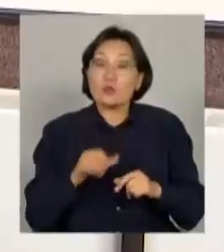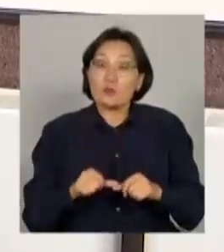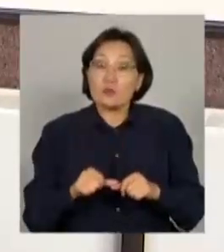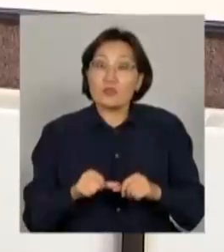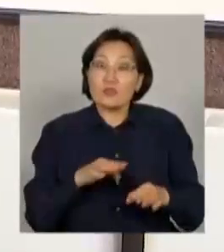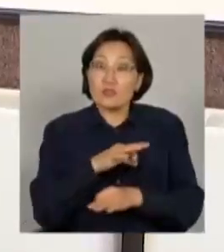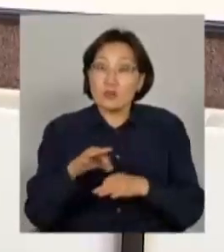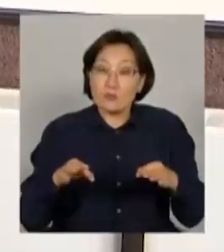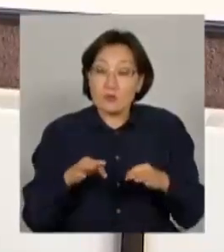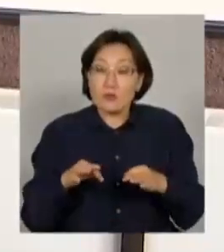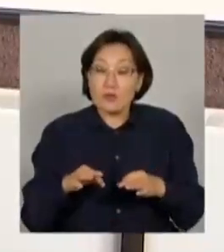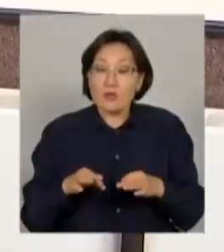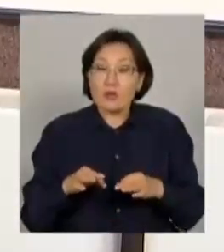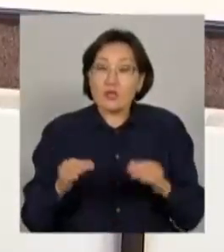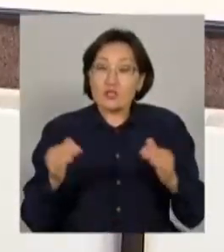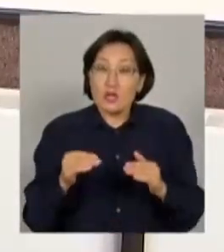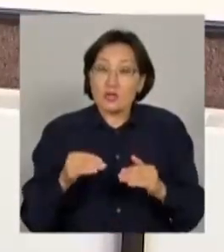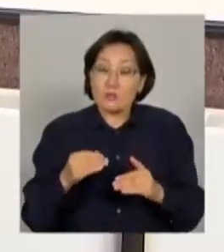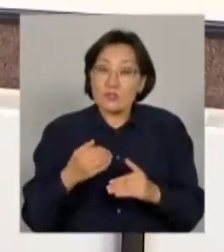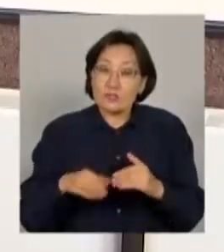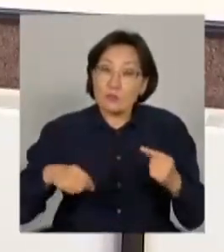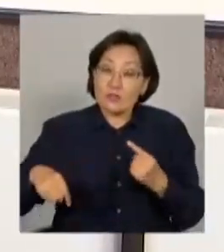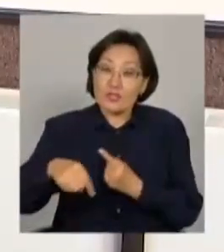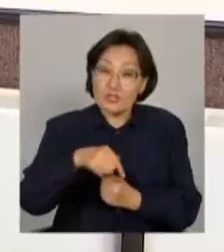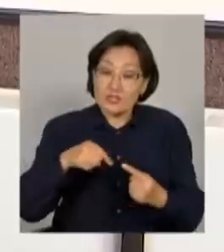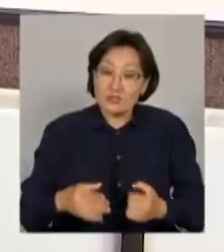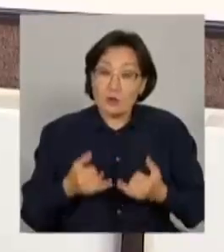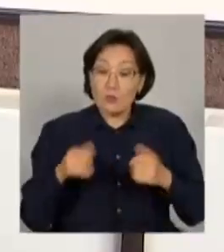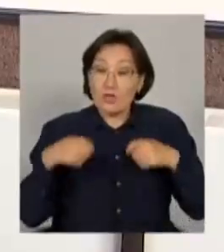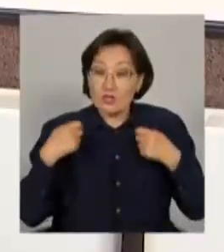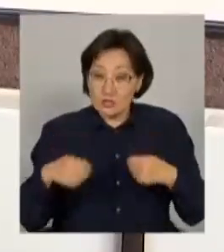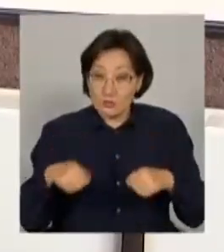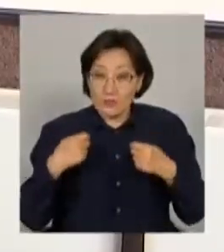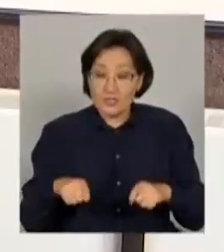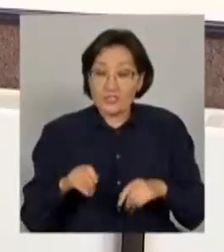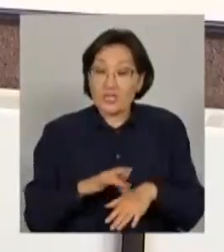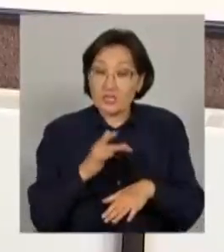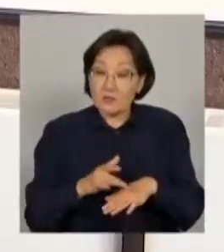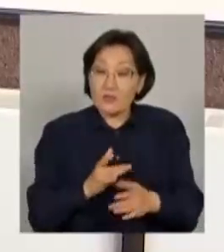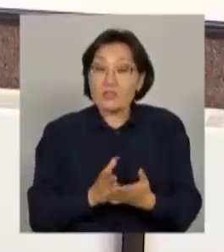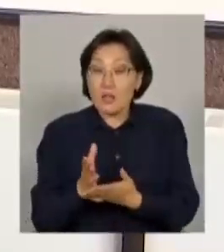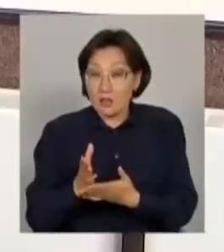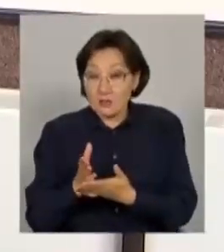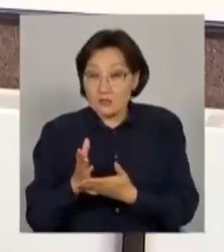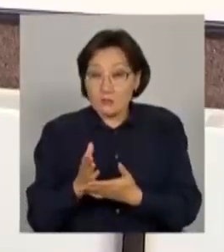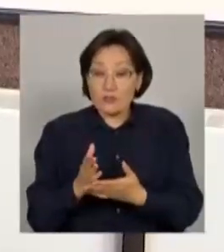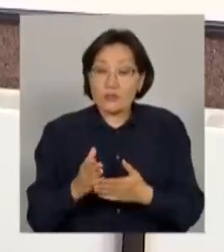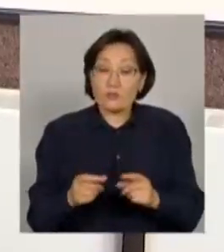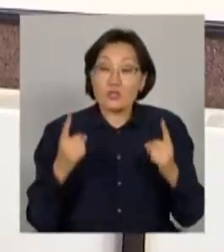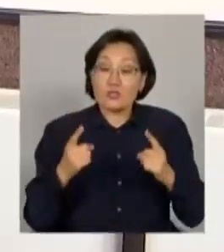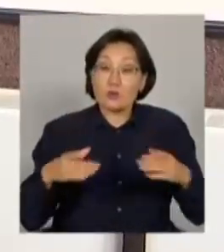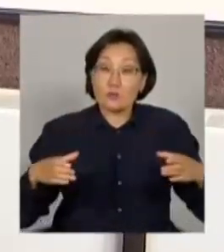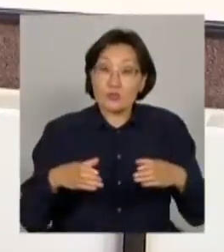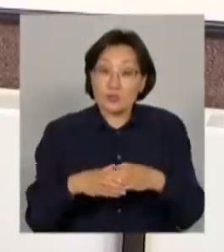және ірі бизнеске арналған. Ал шағын бизнес деген не? Бұл сауда. Сауда мен қызмет саласы. Ірі компаниялар деген